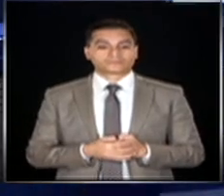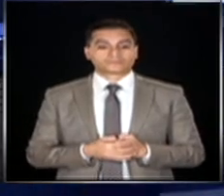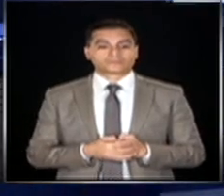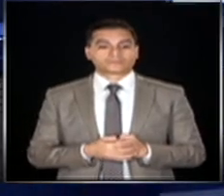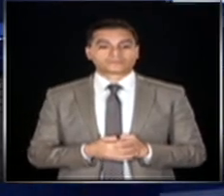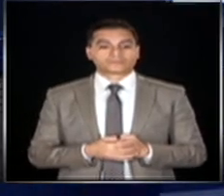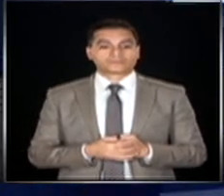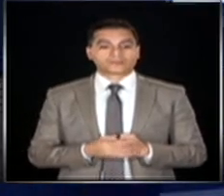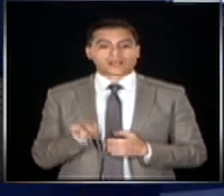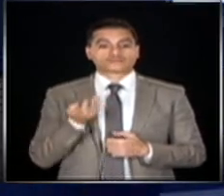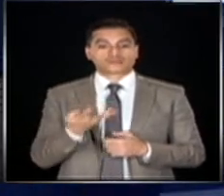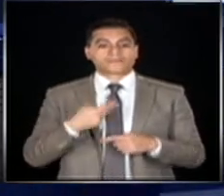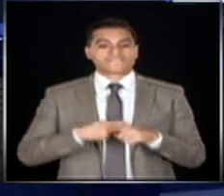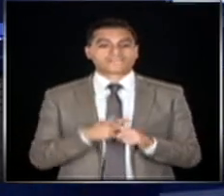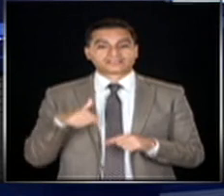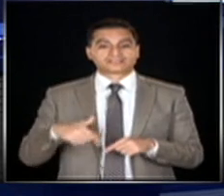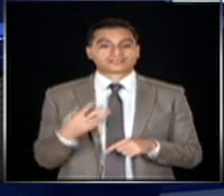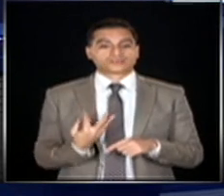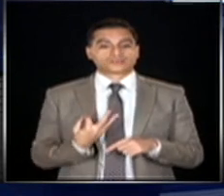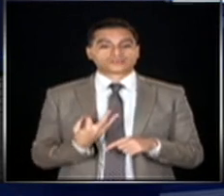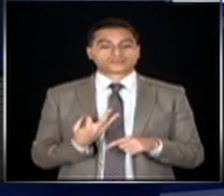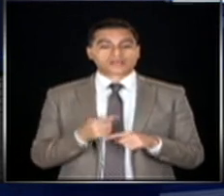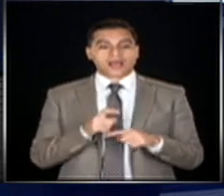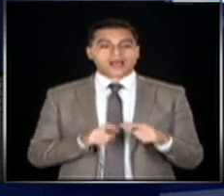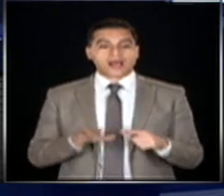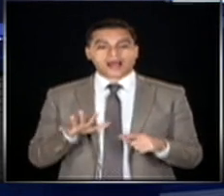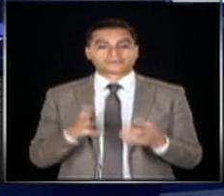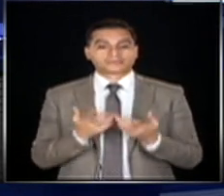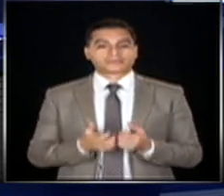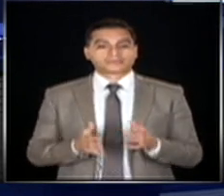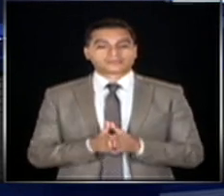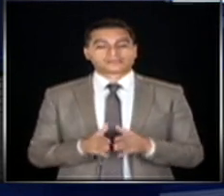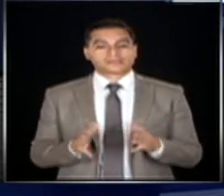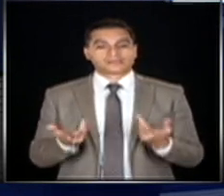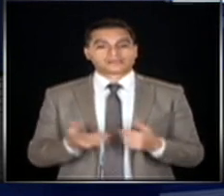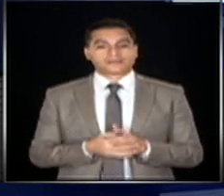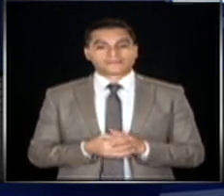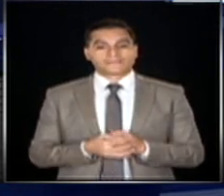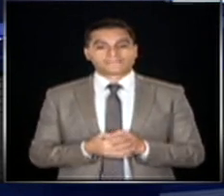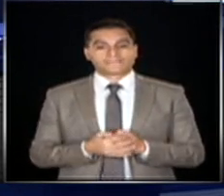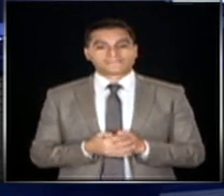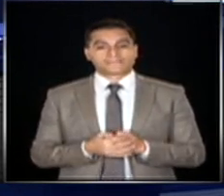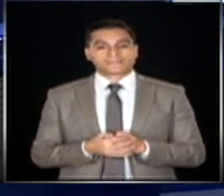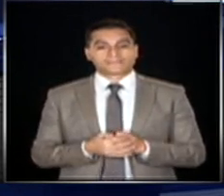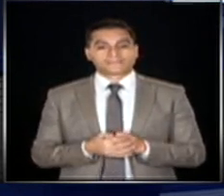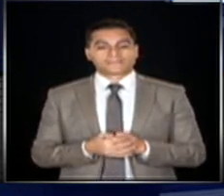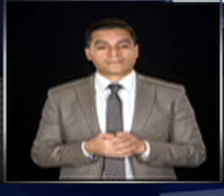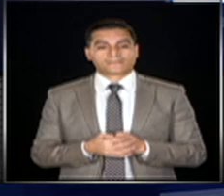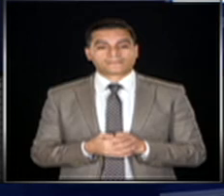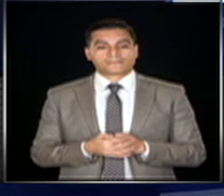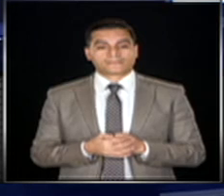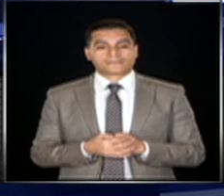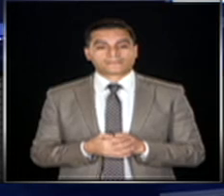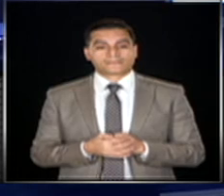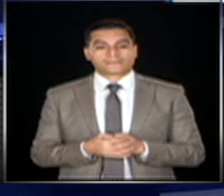حل المسألة الآتية: 45 في 36 على 5